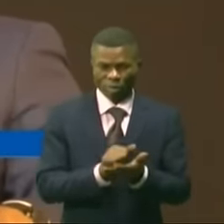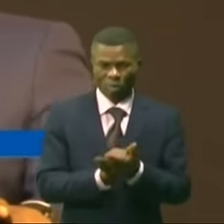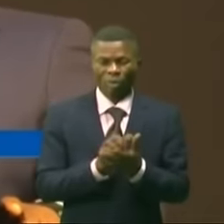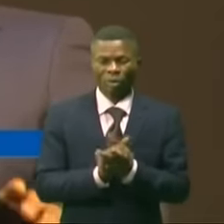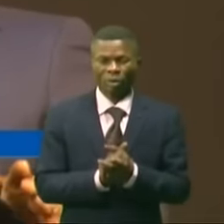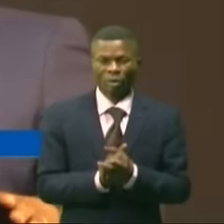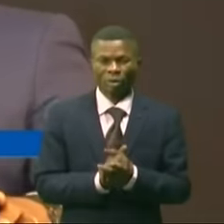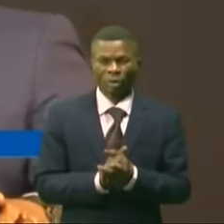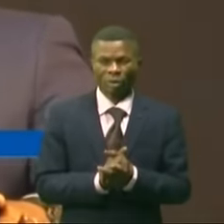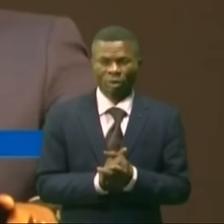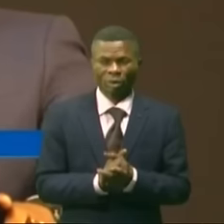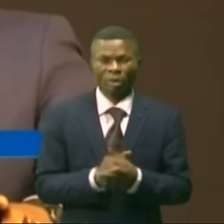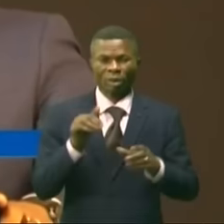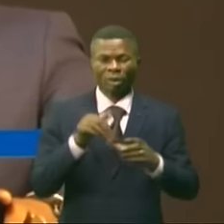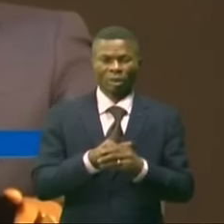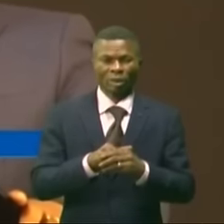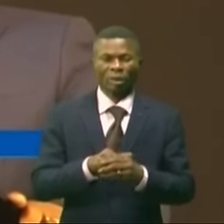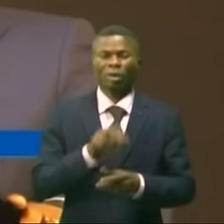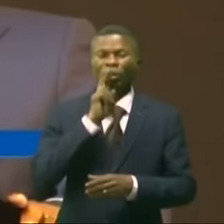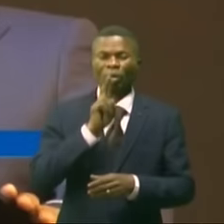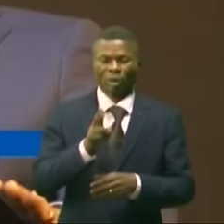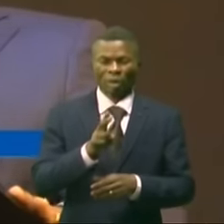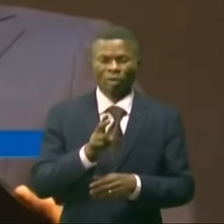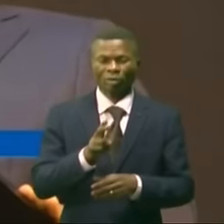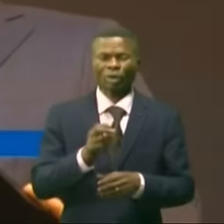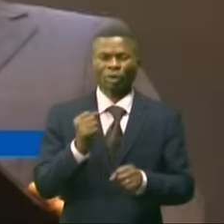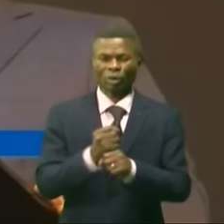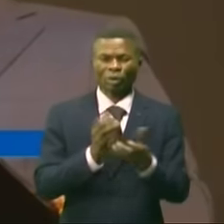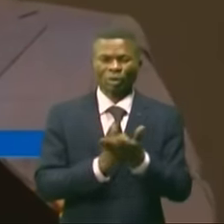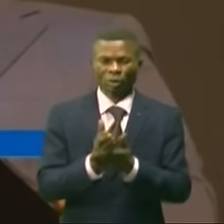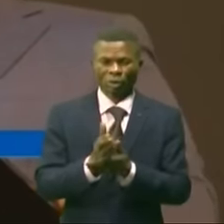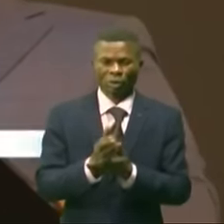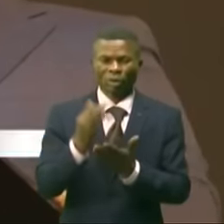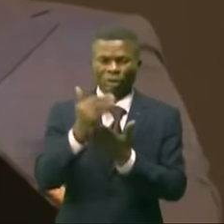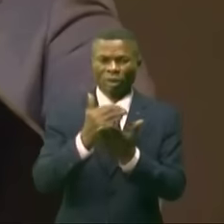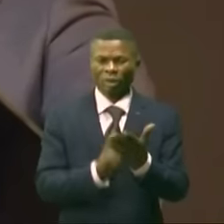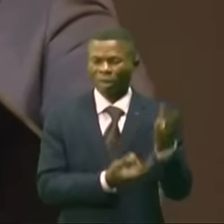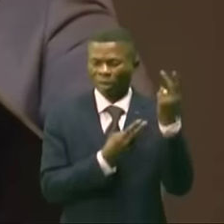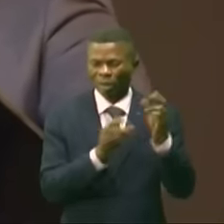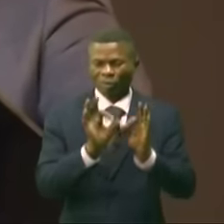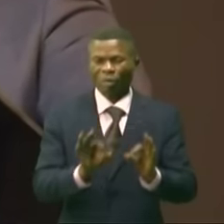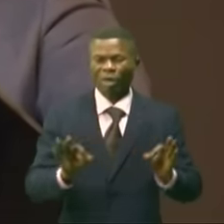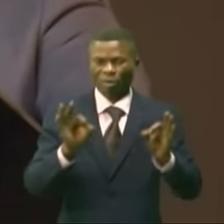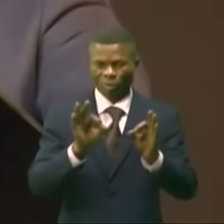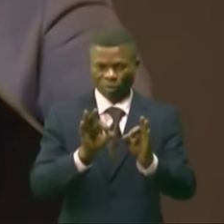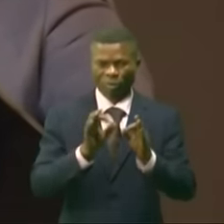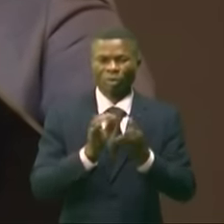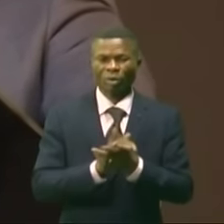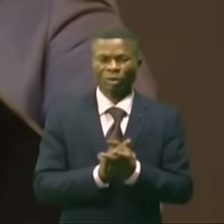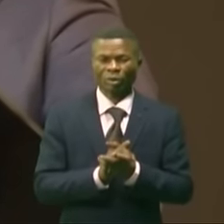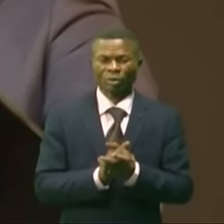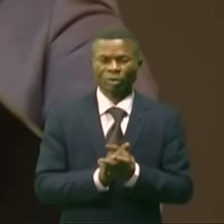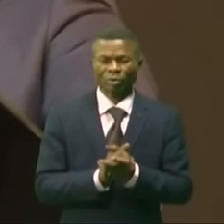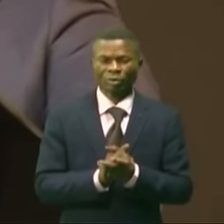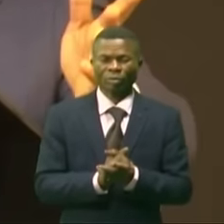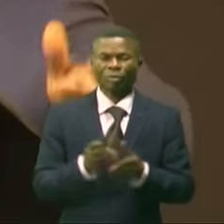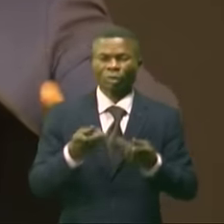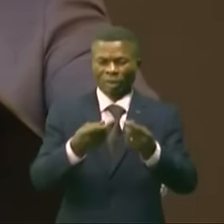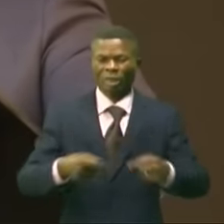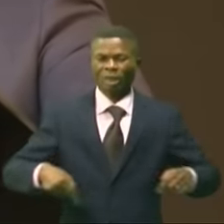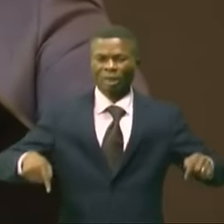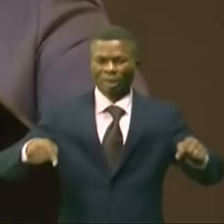retrouver d'engager un dialogue sincère formel pour aller de l'avant c'est pour adapter l'environnement